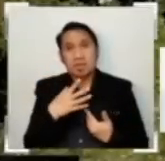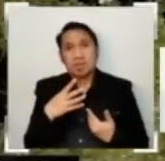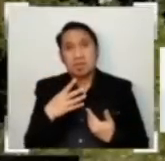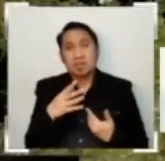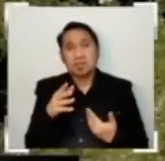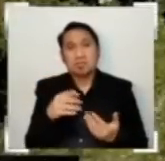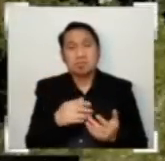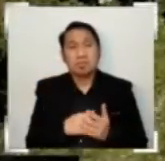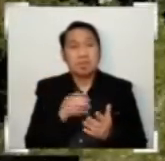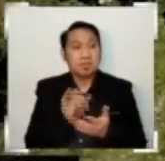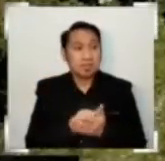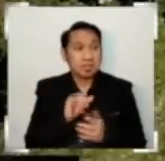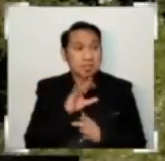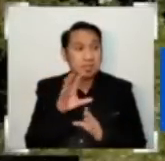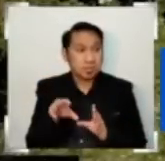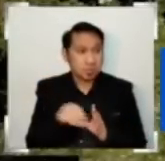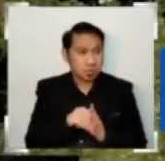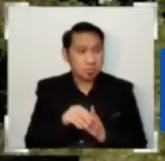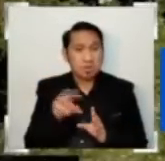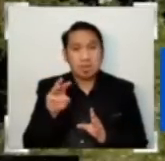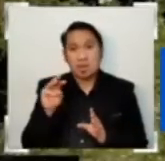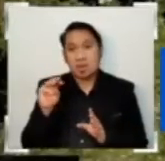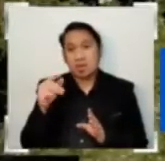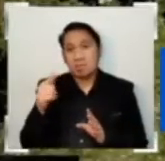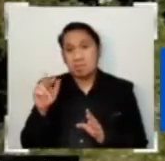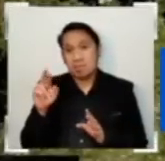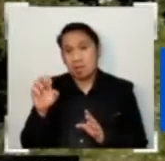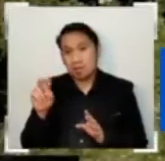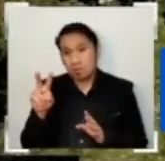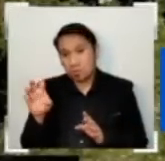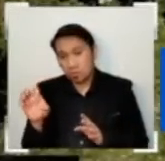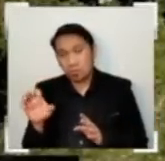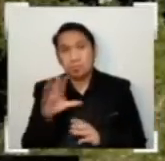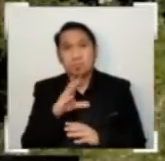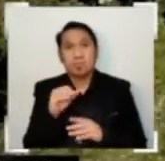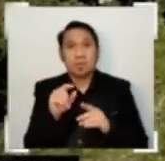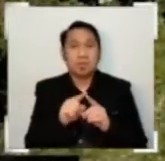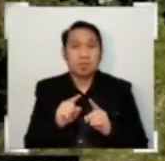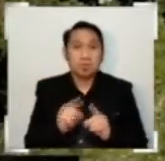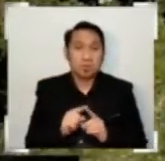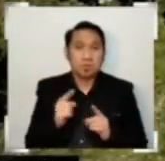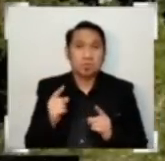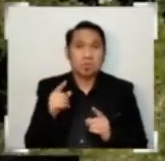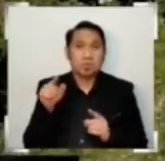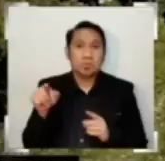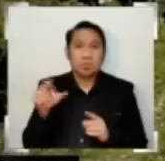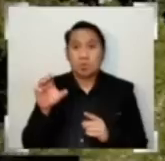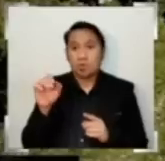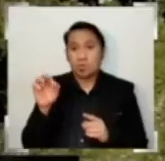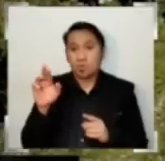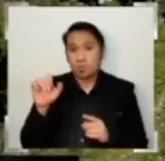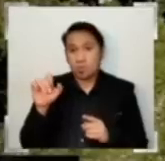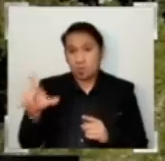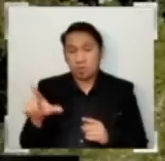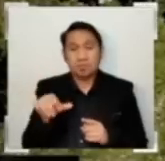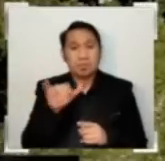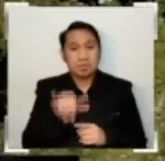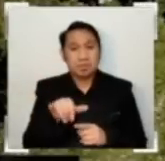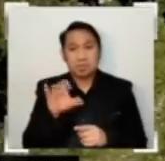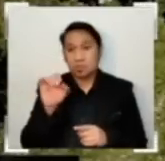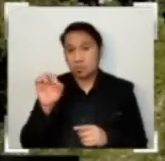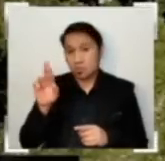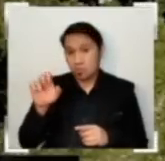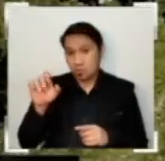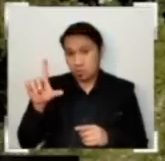includes mangrove forests, seagrass beds, and world-famous coral reefs. In these coral reefs, you find